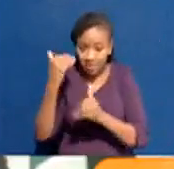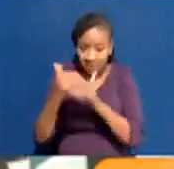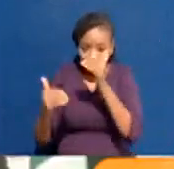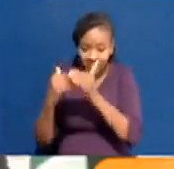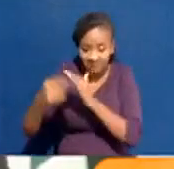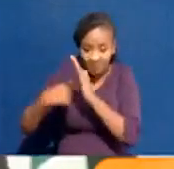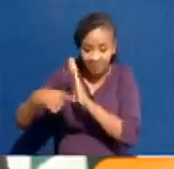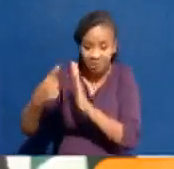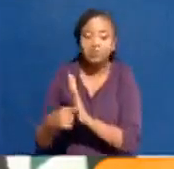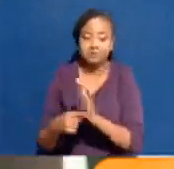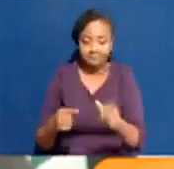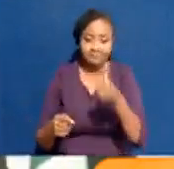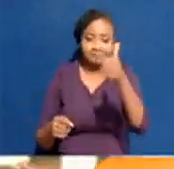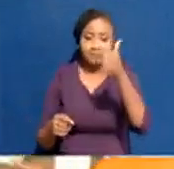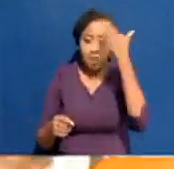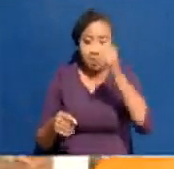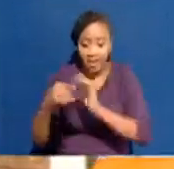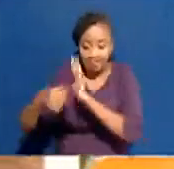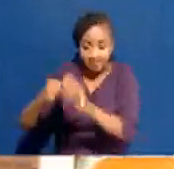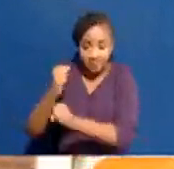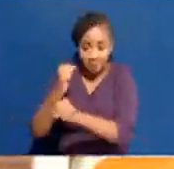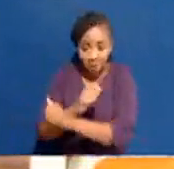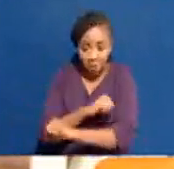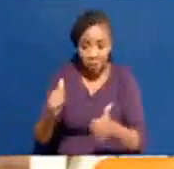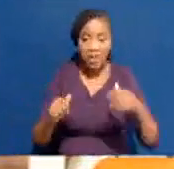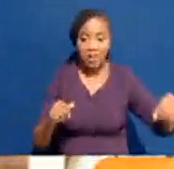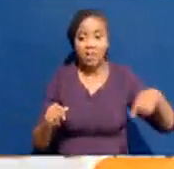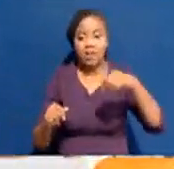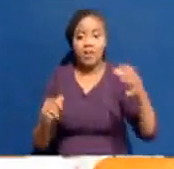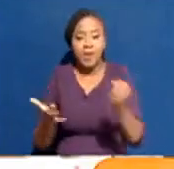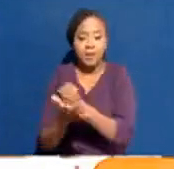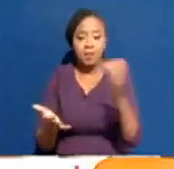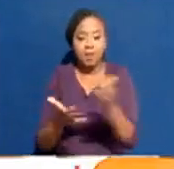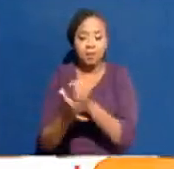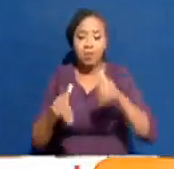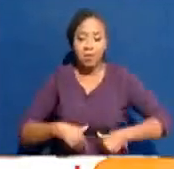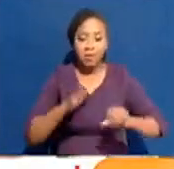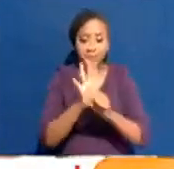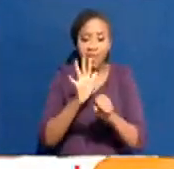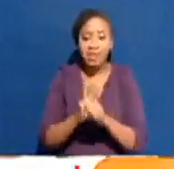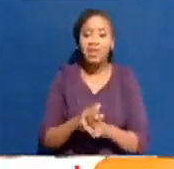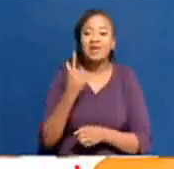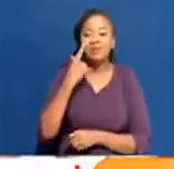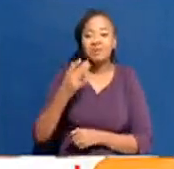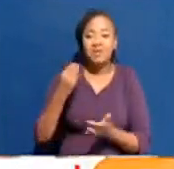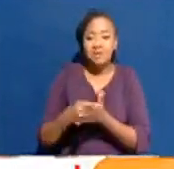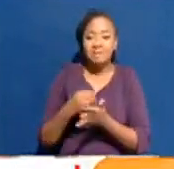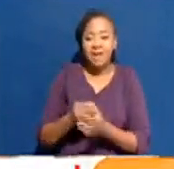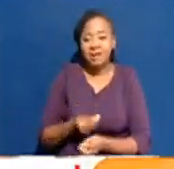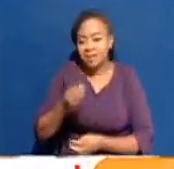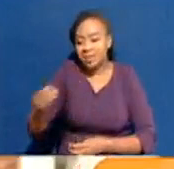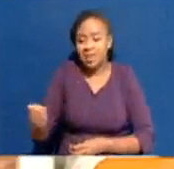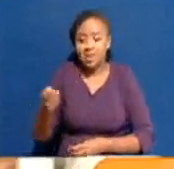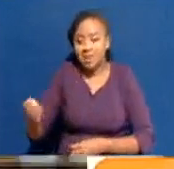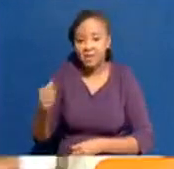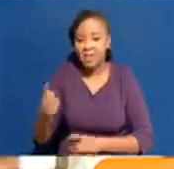wetu watapata ajira ya kutosha. Tumeweka pesa nyingi hapa Mumias, karibu bilioni 4.5, lakini bado inaenda kwa shimo.